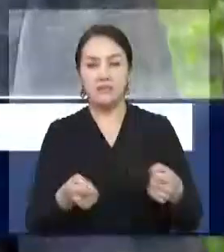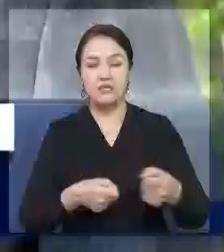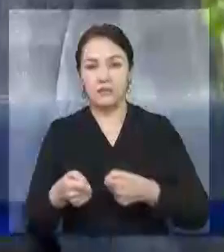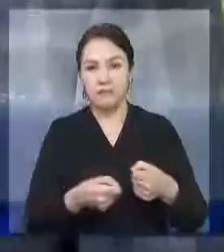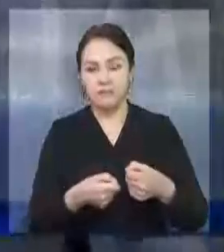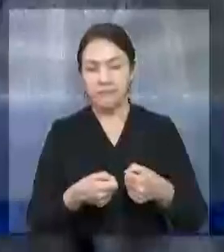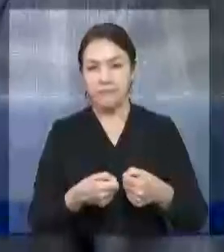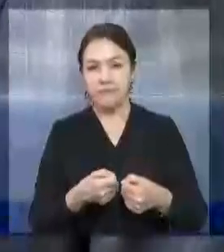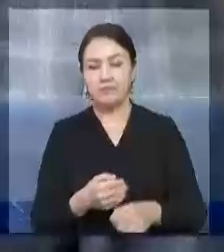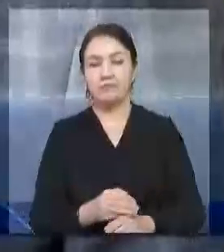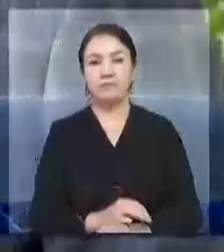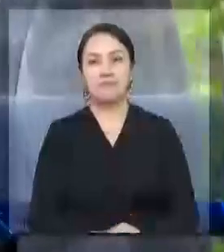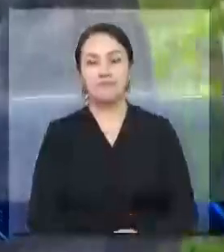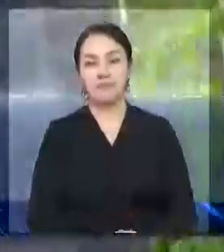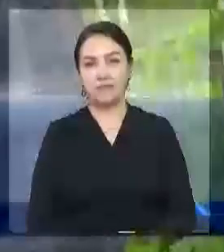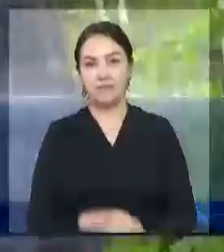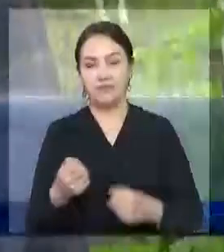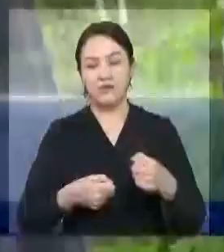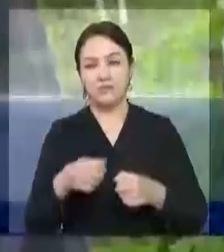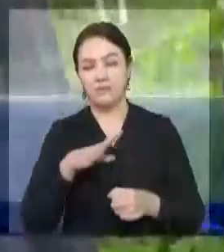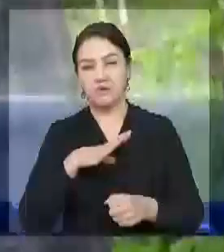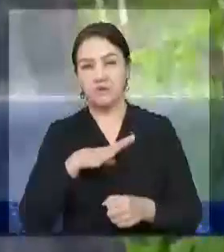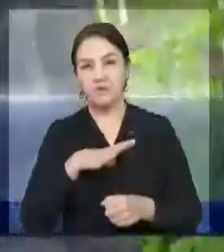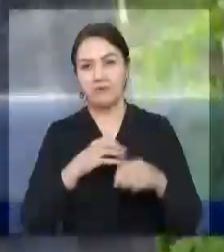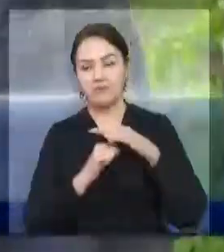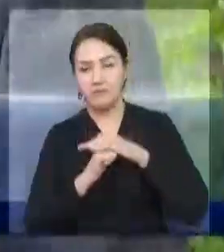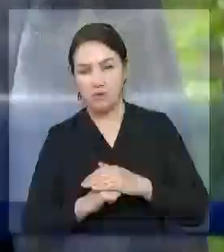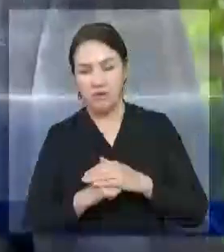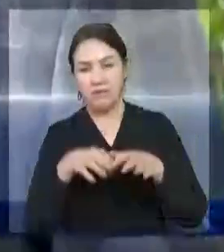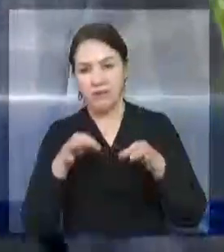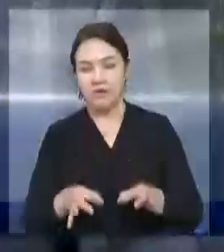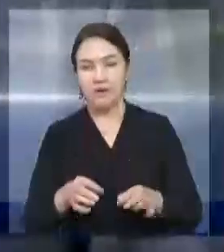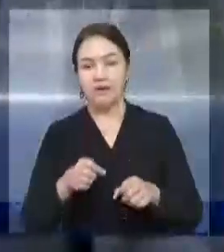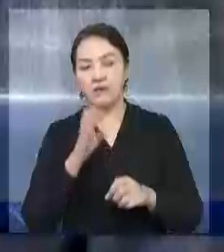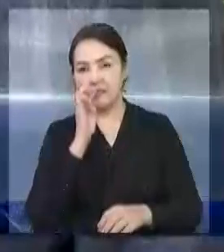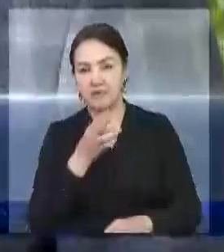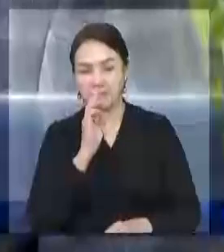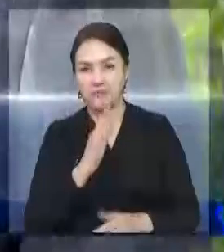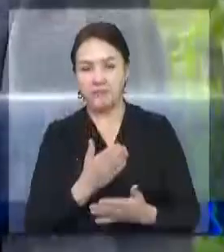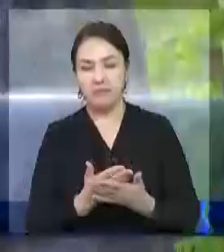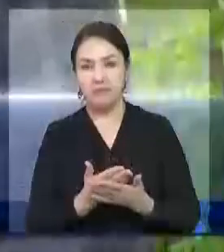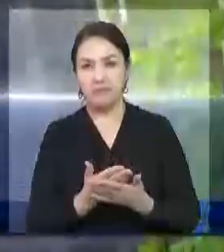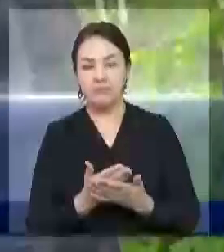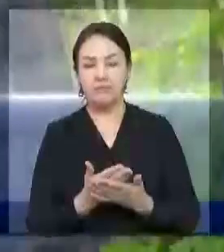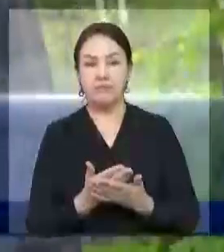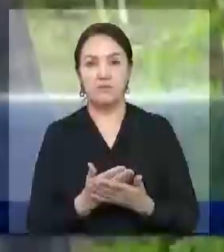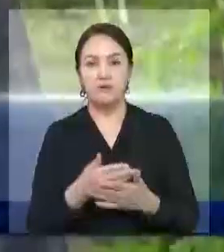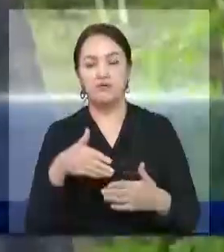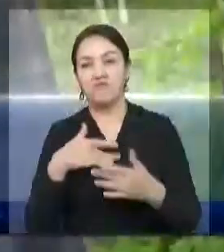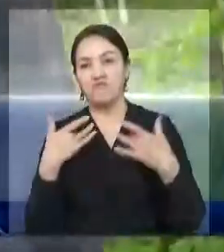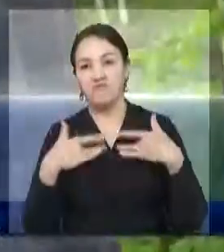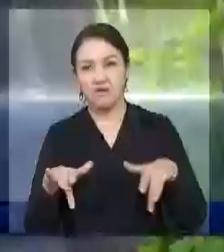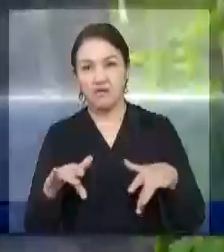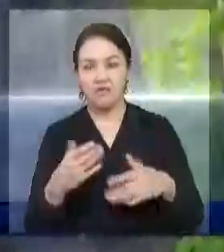есть работодатели бывают ущемляют права в заработной плате, в увольнении